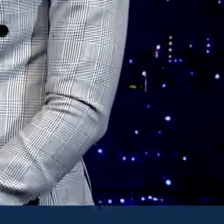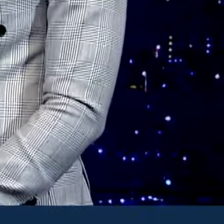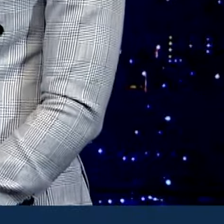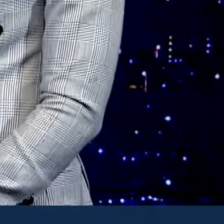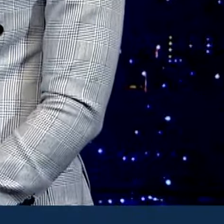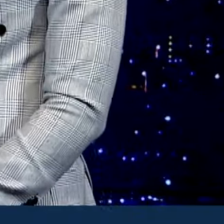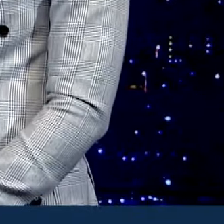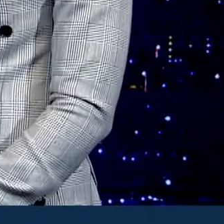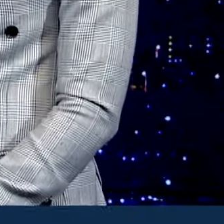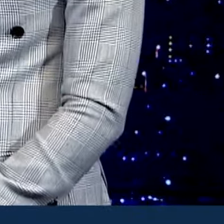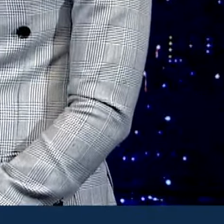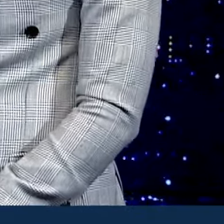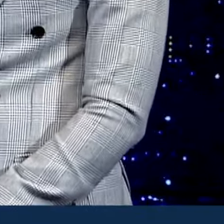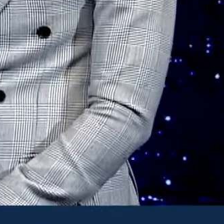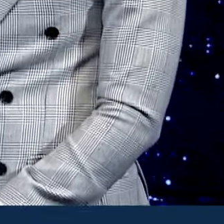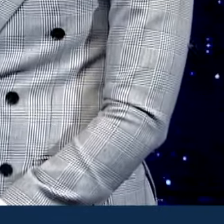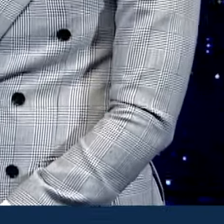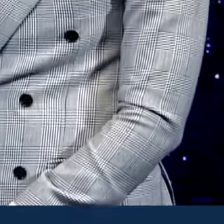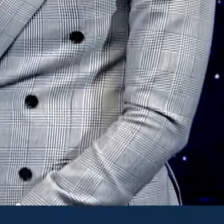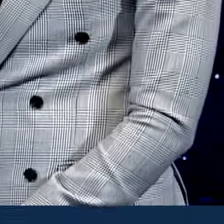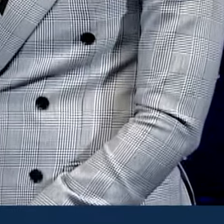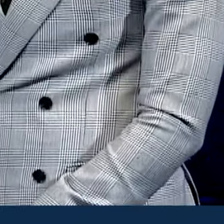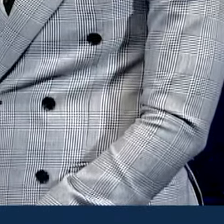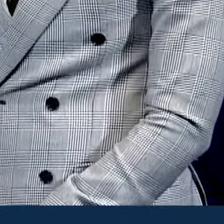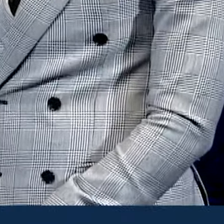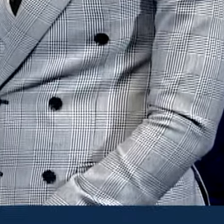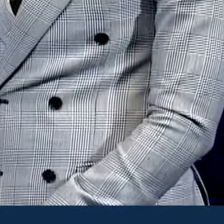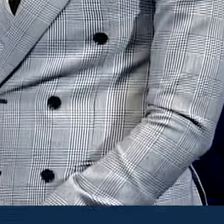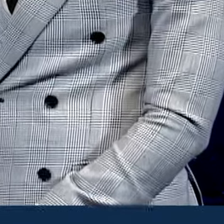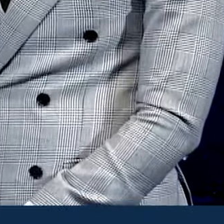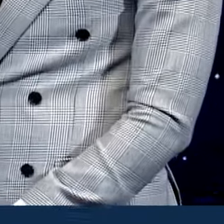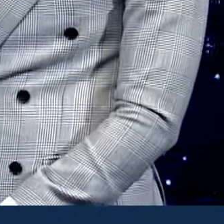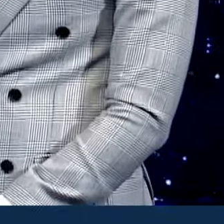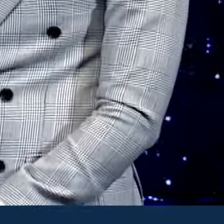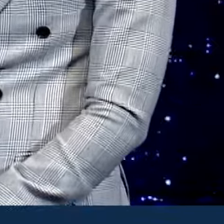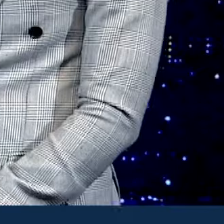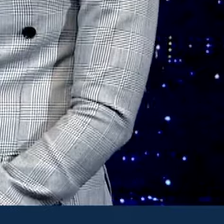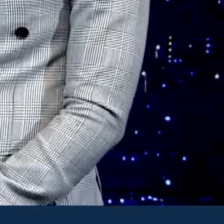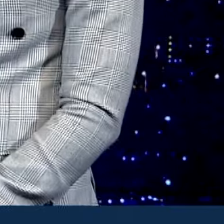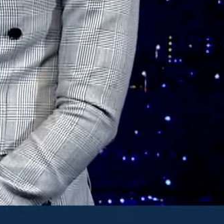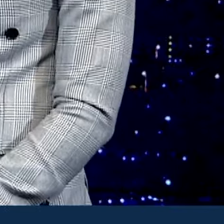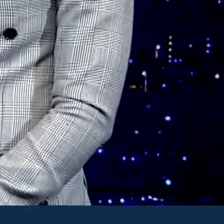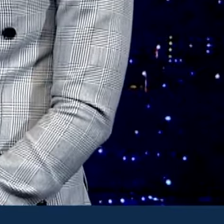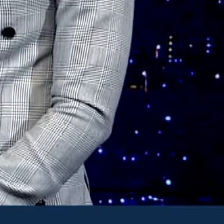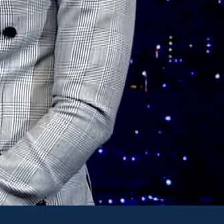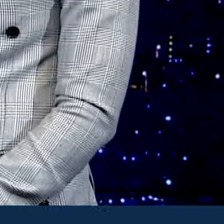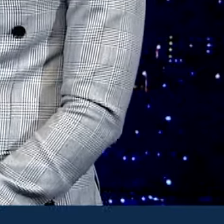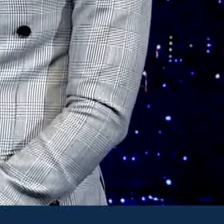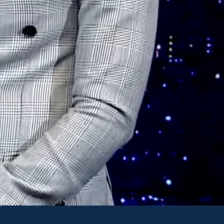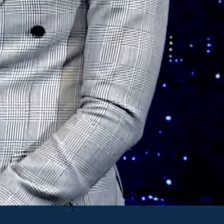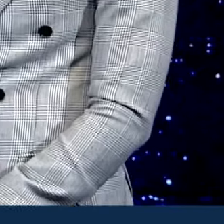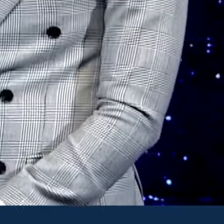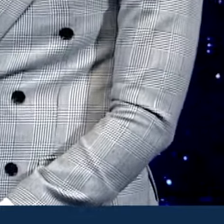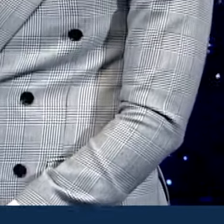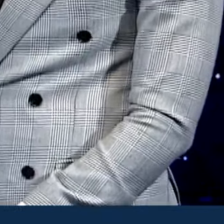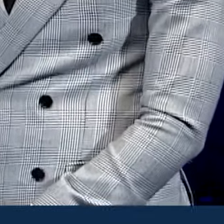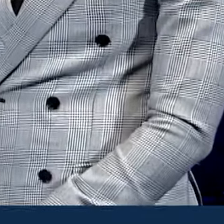mike kugira ngo tugende tugaruka kuri nyinshi, abantu nyine banakumbure bumve impamvu bagomba kuzaza muri concert. Yego. Twagiye.